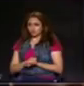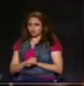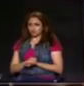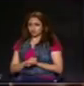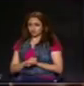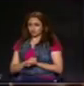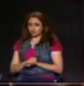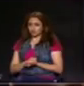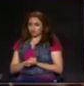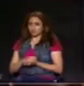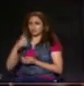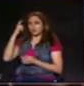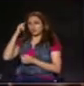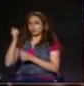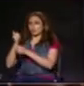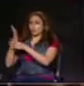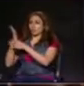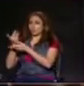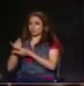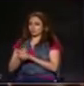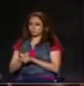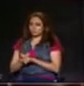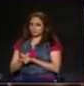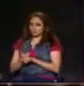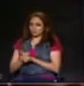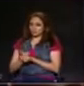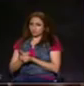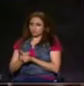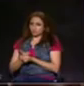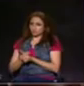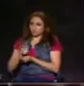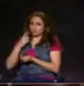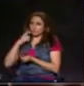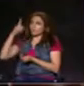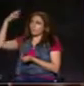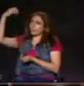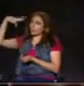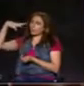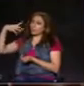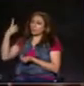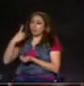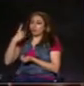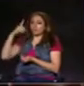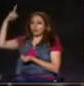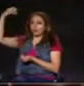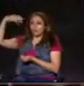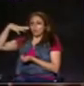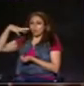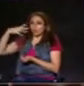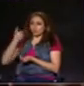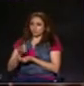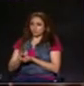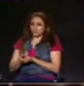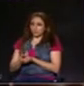خيره، واللي ما يعملكش خلاص برضه، لانه المفروض انت موجود في الدنيا دي في تاسك كده، في هوم ورك تنازل عشانه، انك